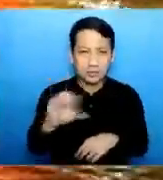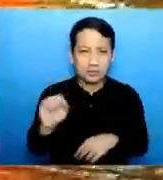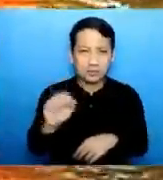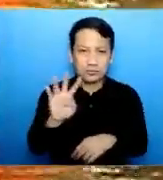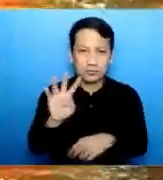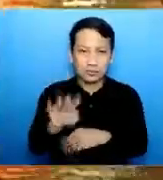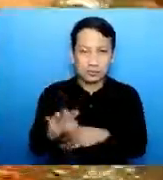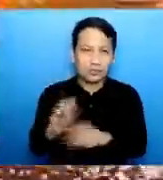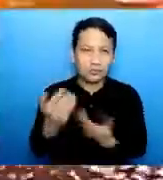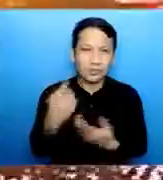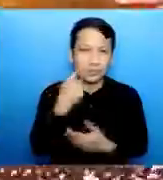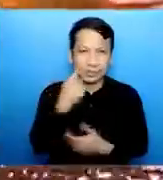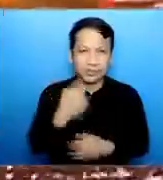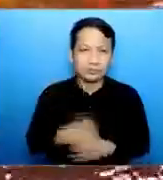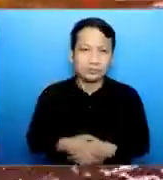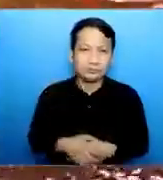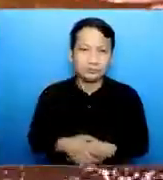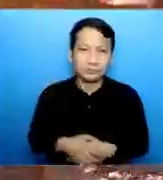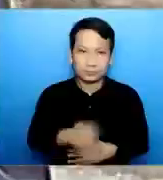madaling araw.